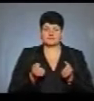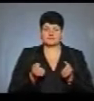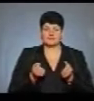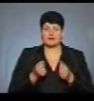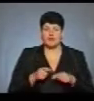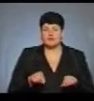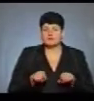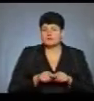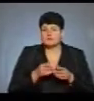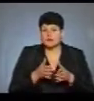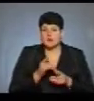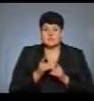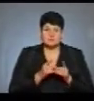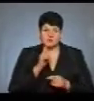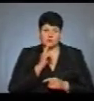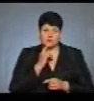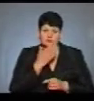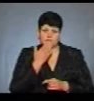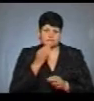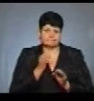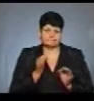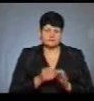А так, змін поки ніяких.